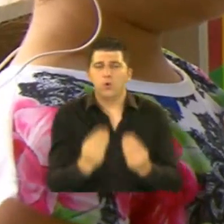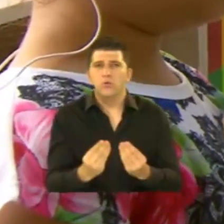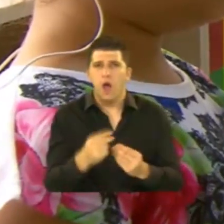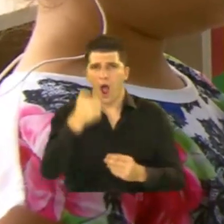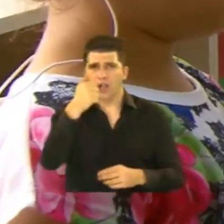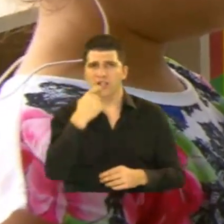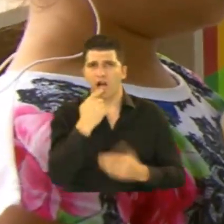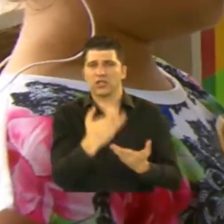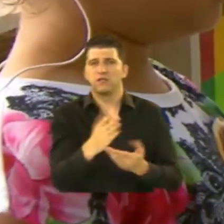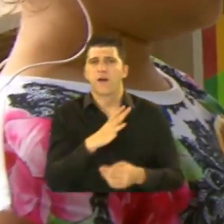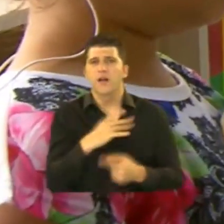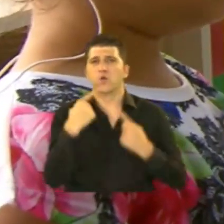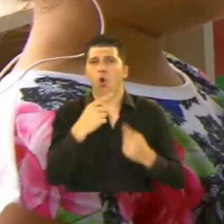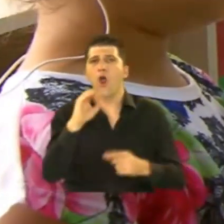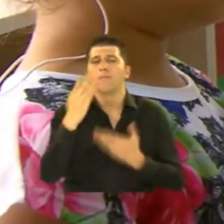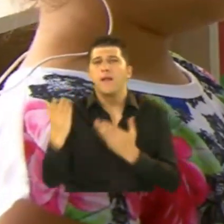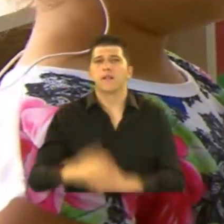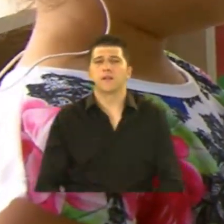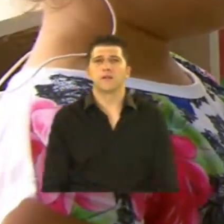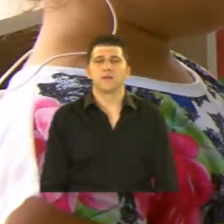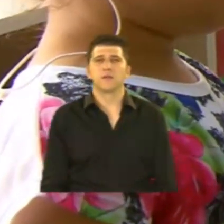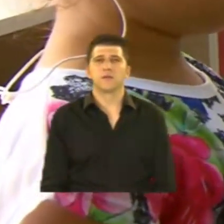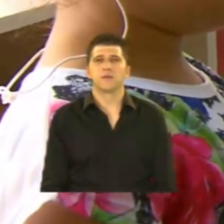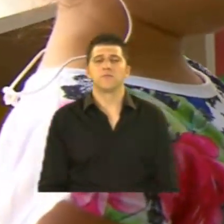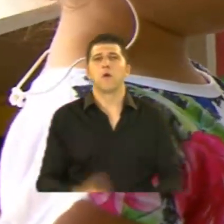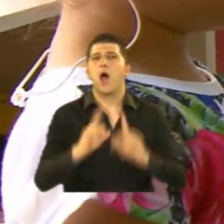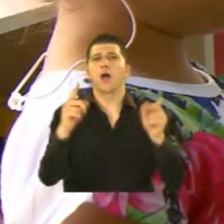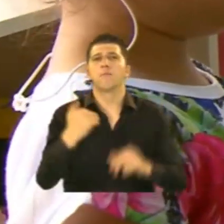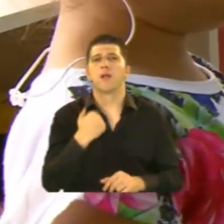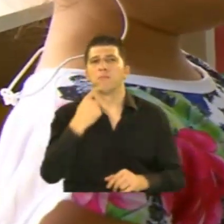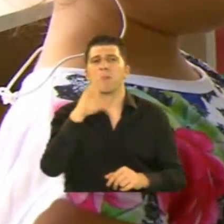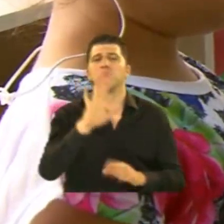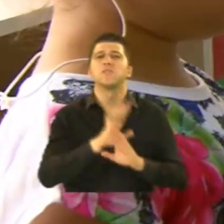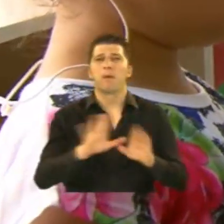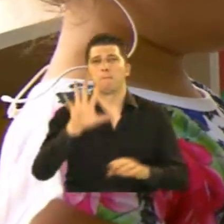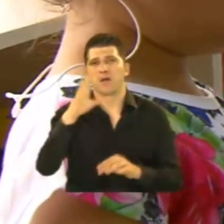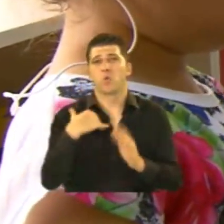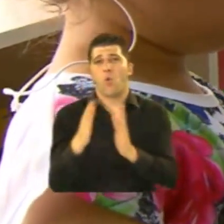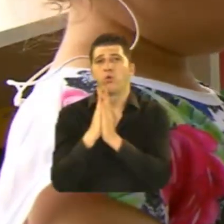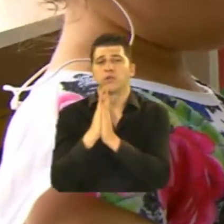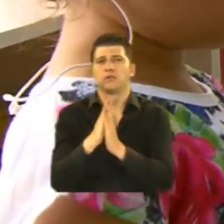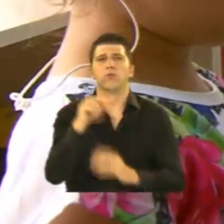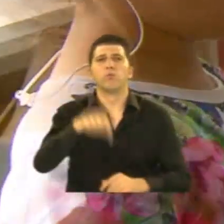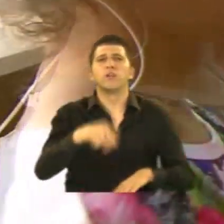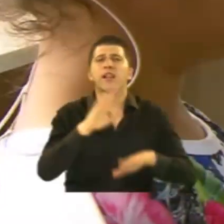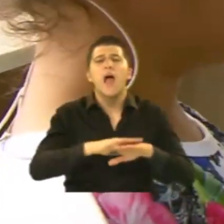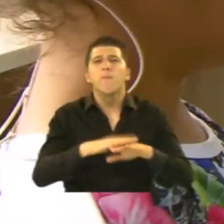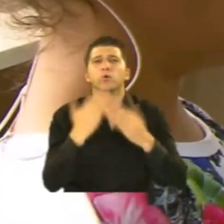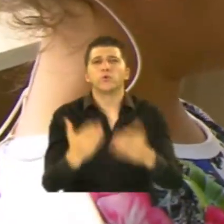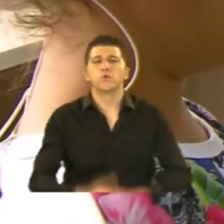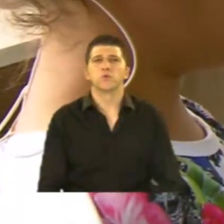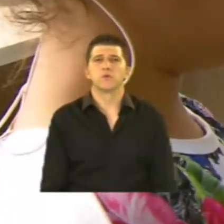mı oldu? 6 yaşındaymışsın. Hayır, benim 5. Tamam, 5. Özür dileriz. Burada